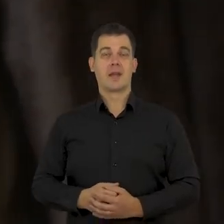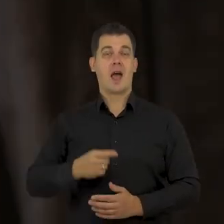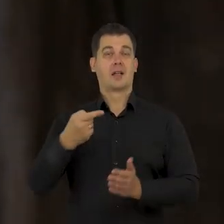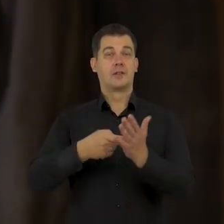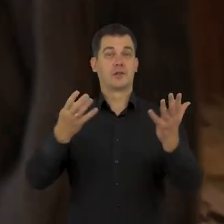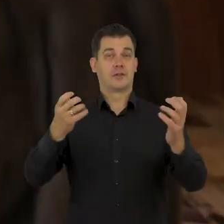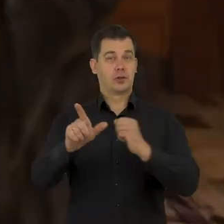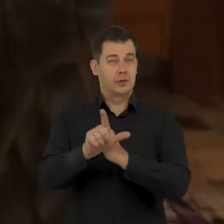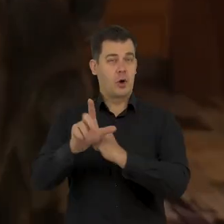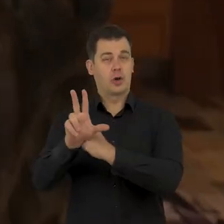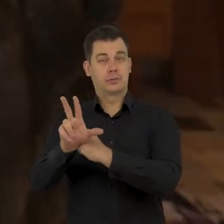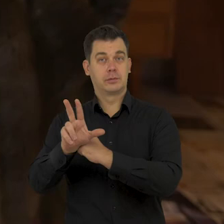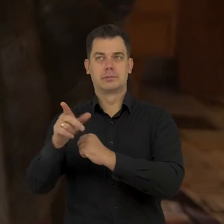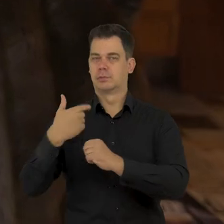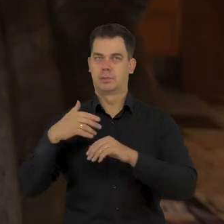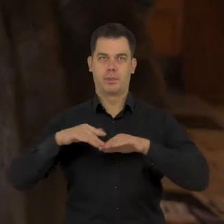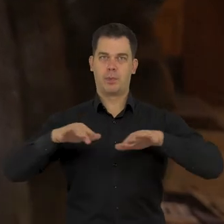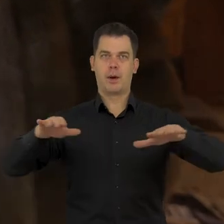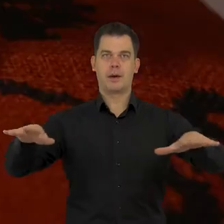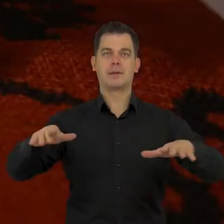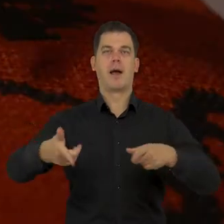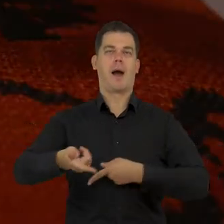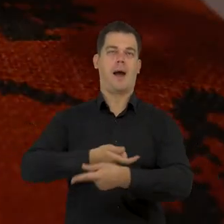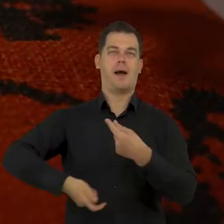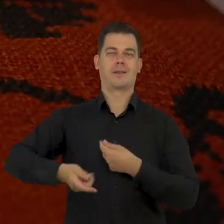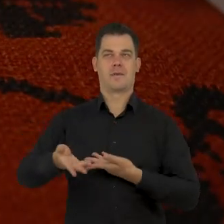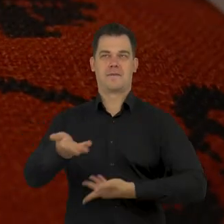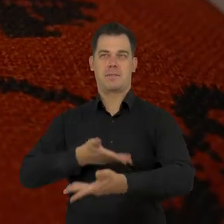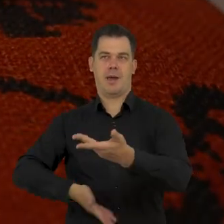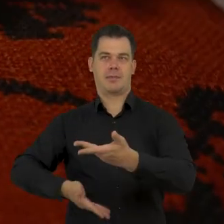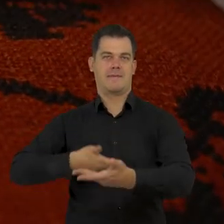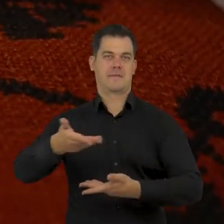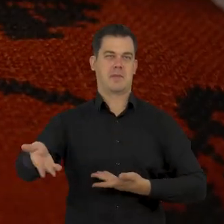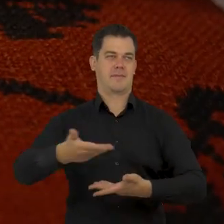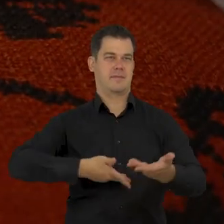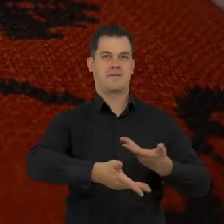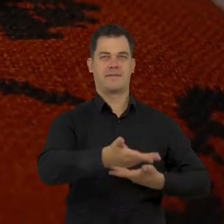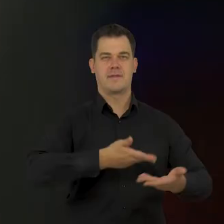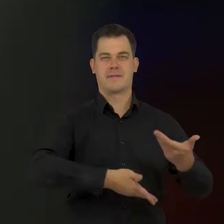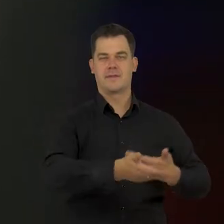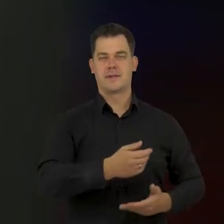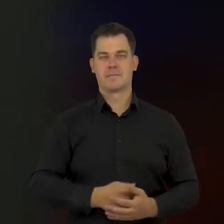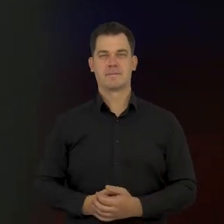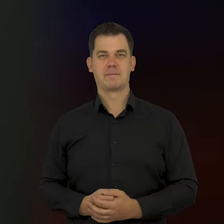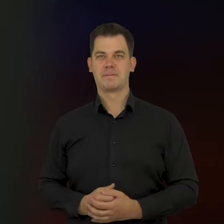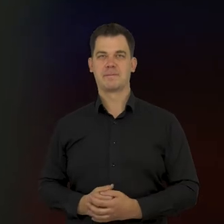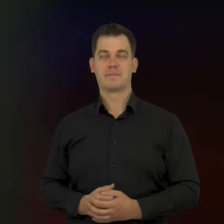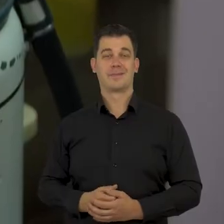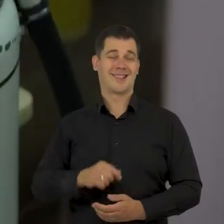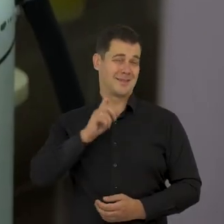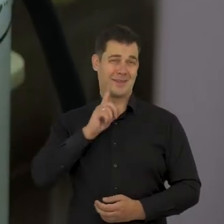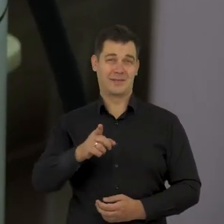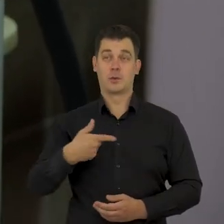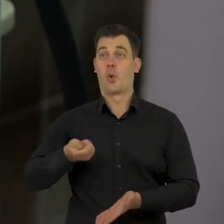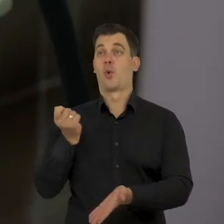W latach 70. i 80. popularny stał się handel wymienny. Mieszkanie w stylu PRL.